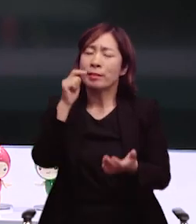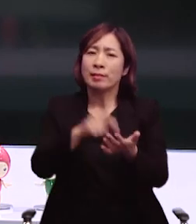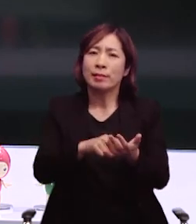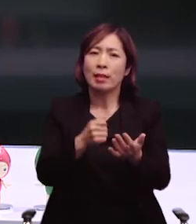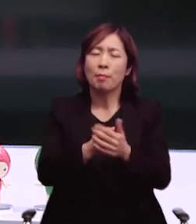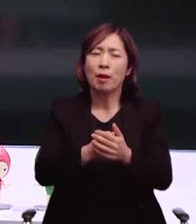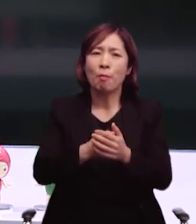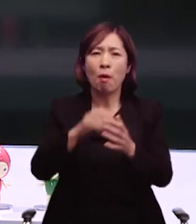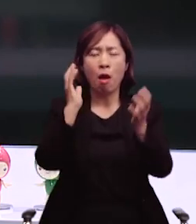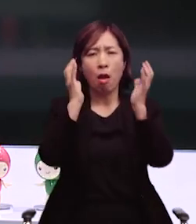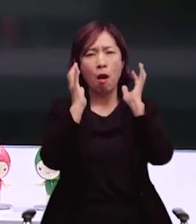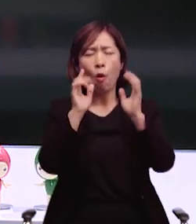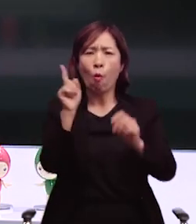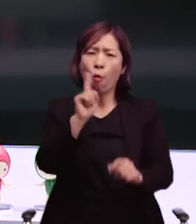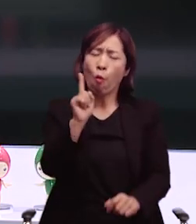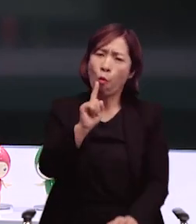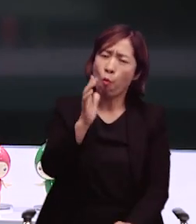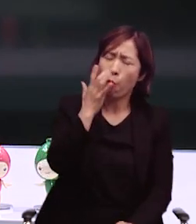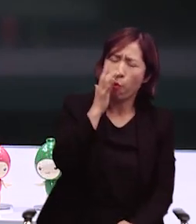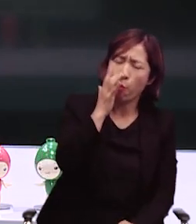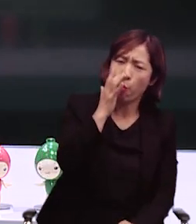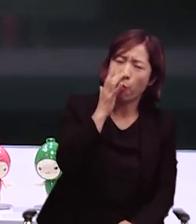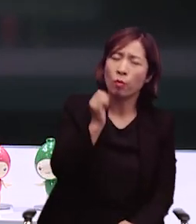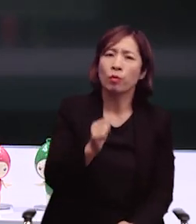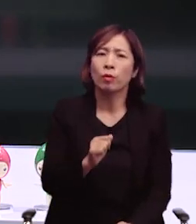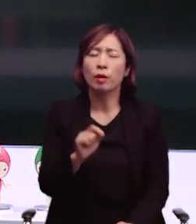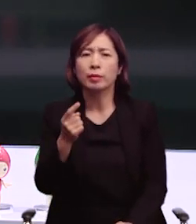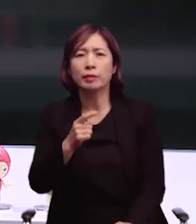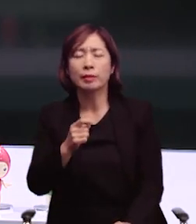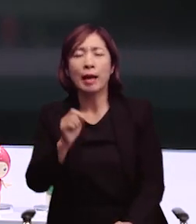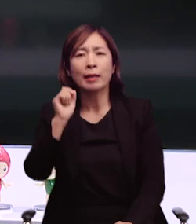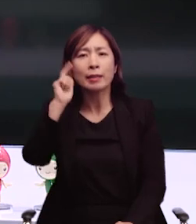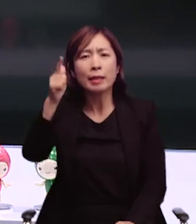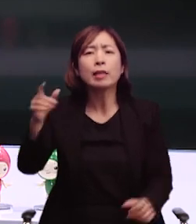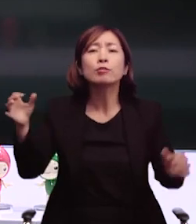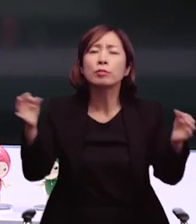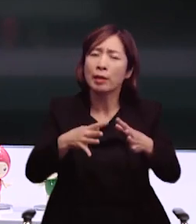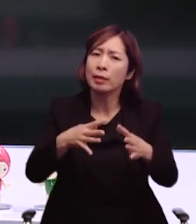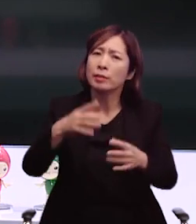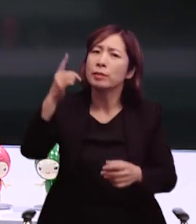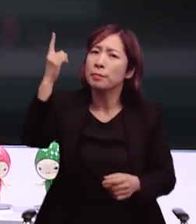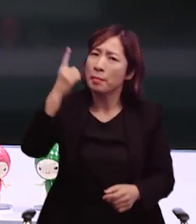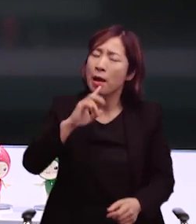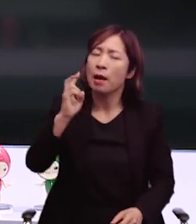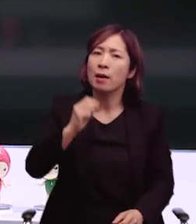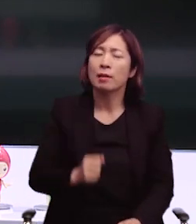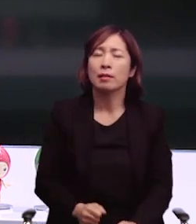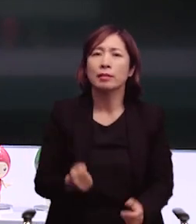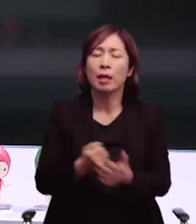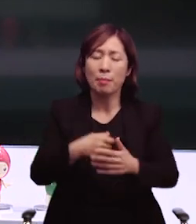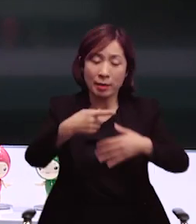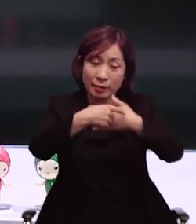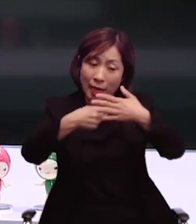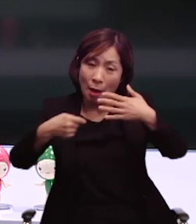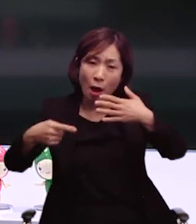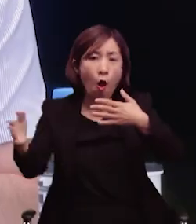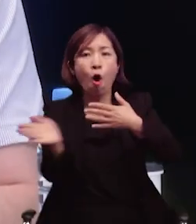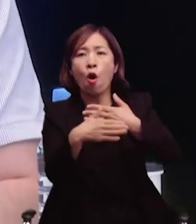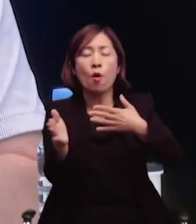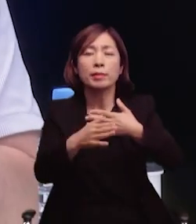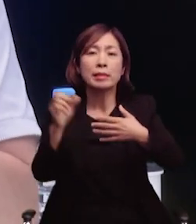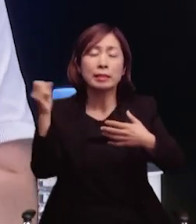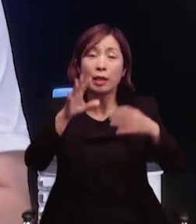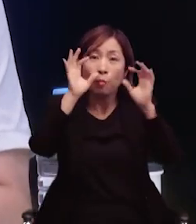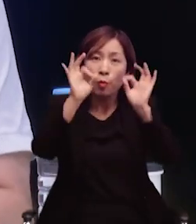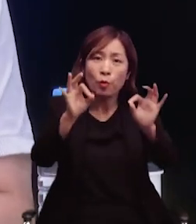헤매고 이게 뭘까 5 하궁 깨닫는 순간이 않아요 그래서 자막없이 보셔야 되요 율원